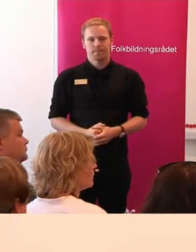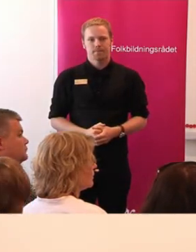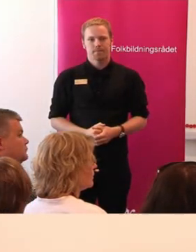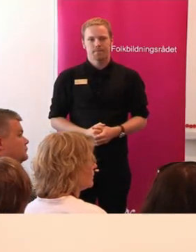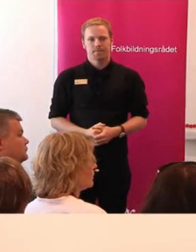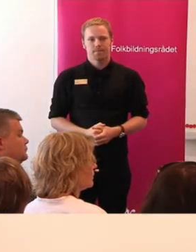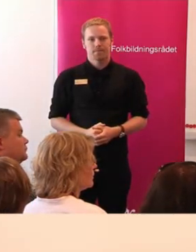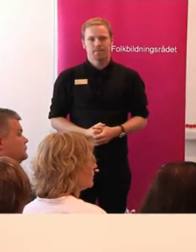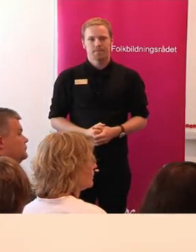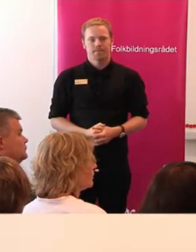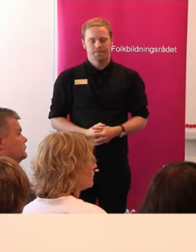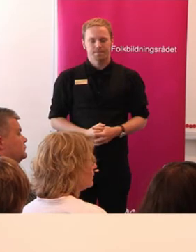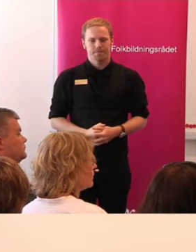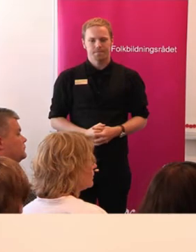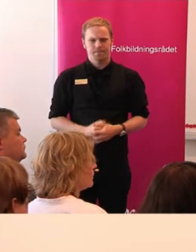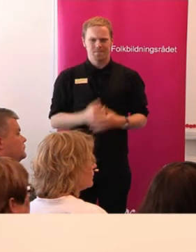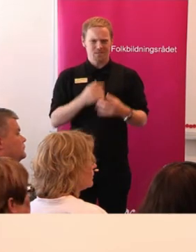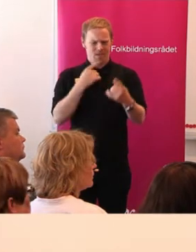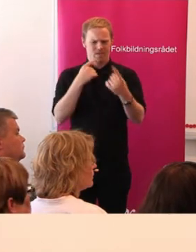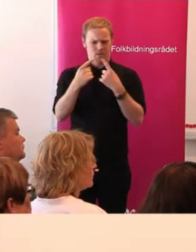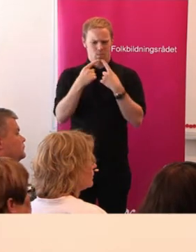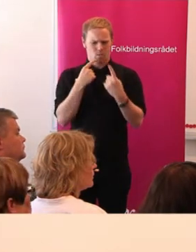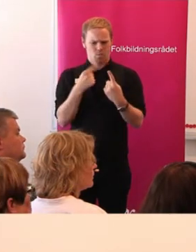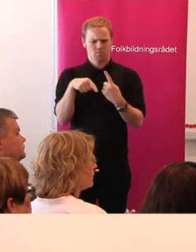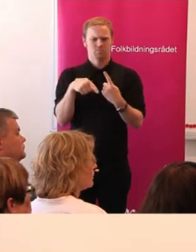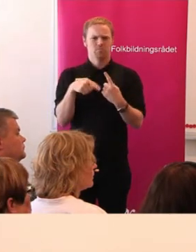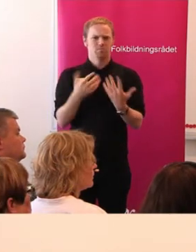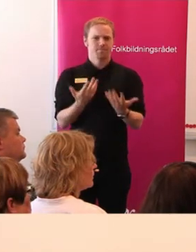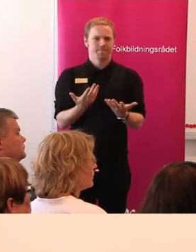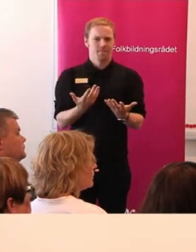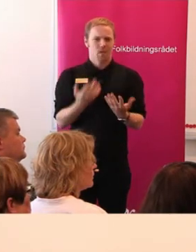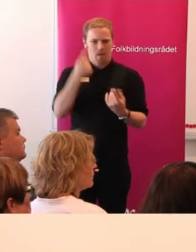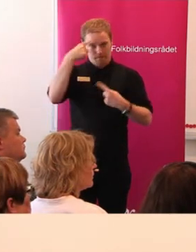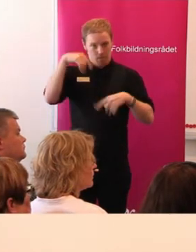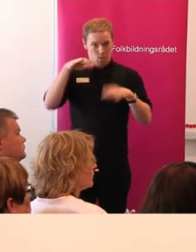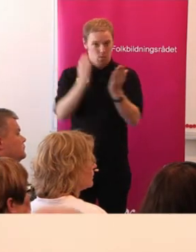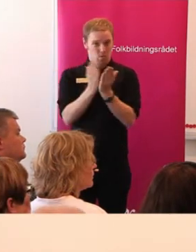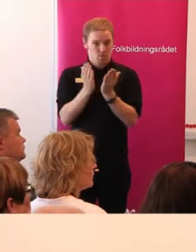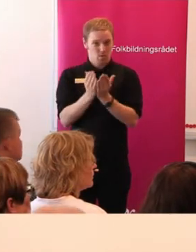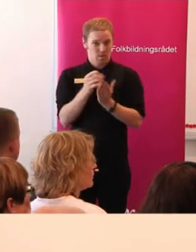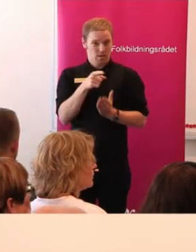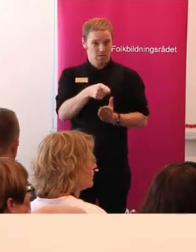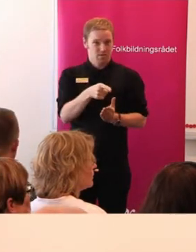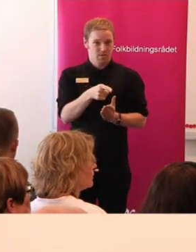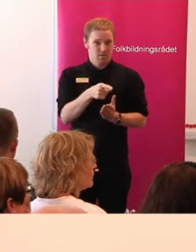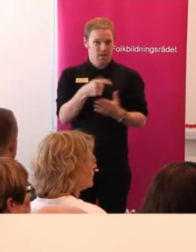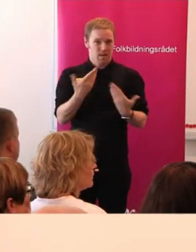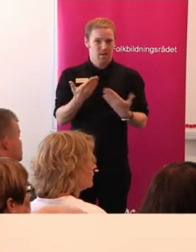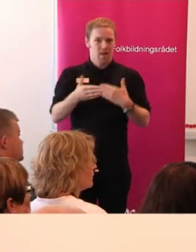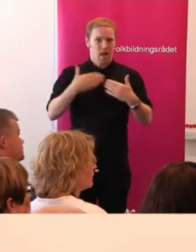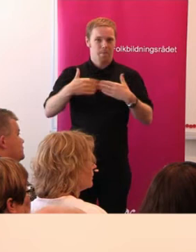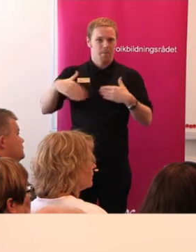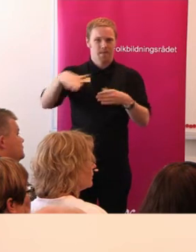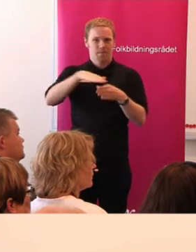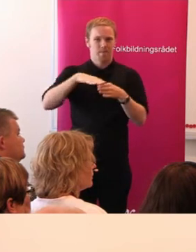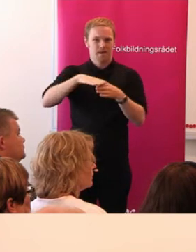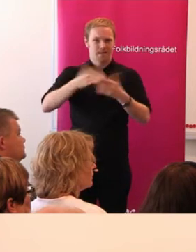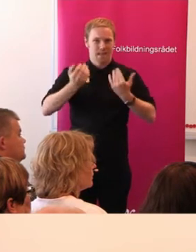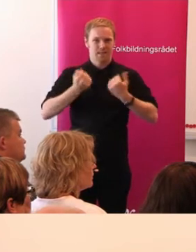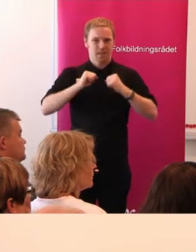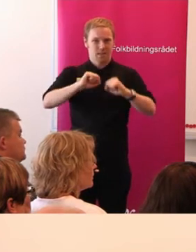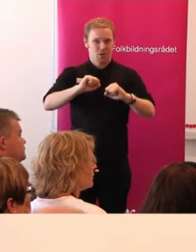Så diskussionen ska vara huruvida folkhögskolan är en arbetsmarknadsaktör. Så